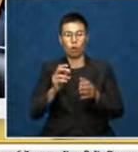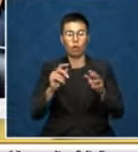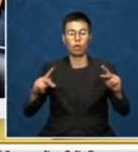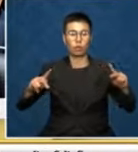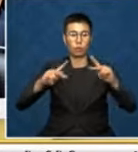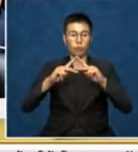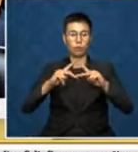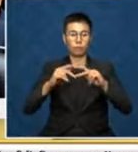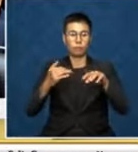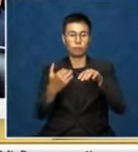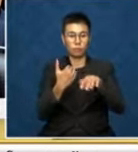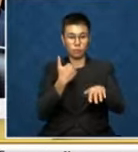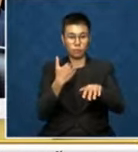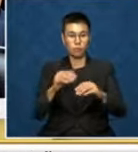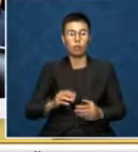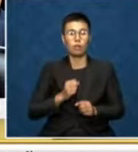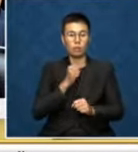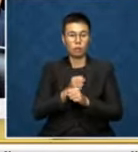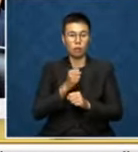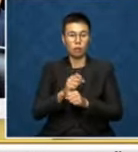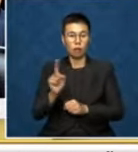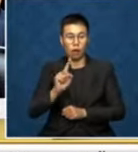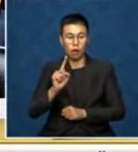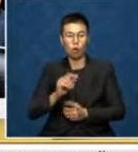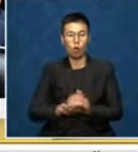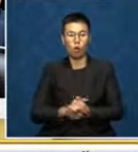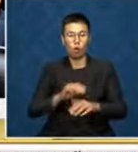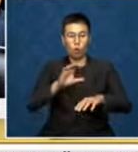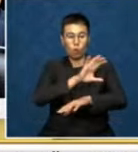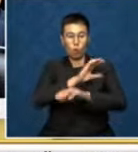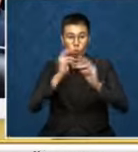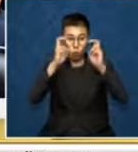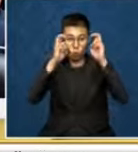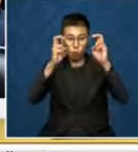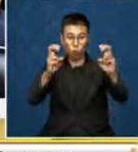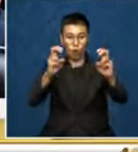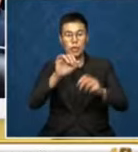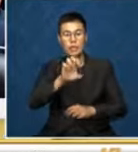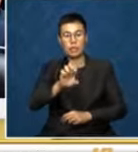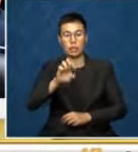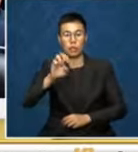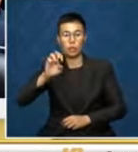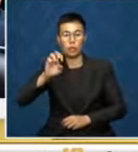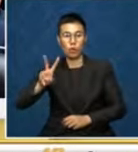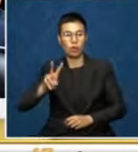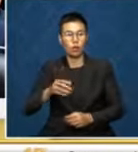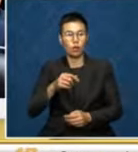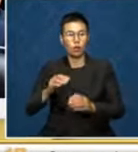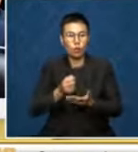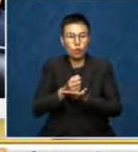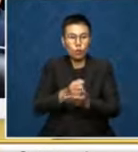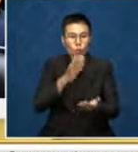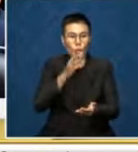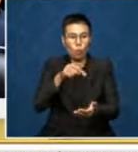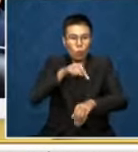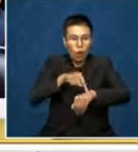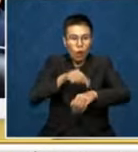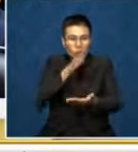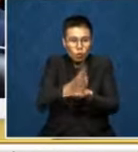ผนการจัดทำรถไฟฟ้า EV ครับขออนุญาตสไลด์ด้วยครับผมรบกวนหยุดเวลาให้ผมได้ไหมครับ